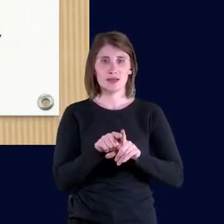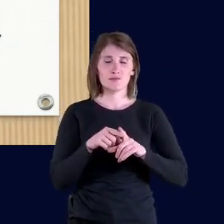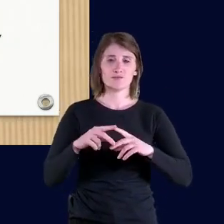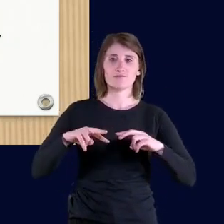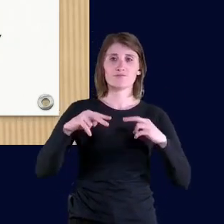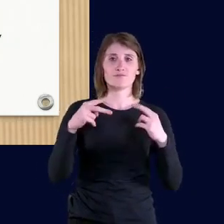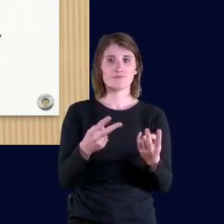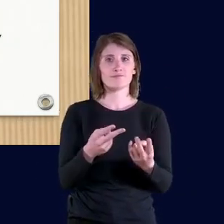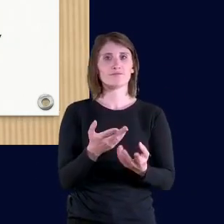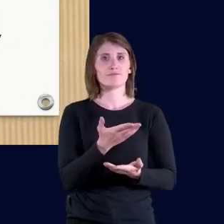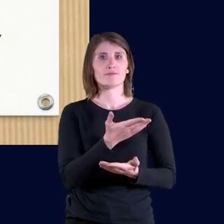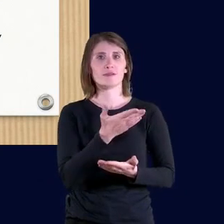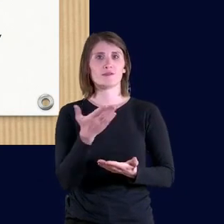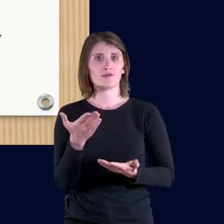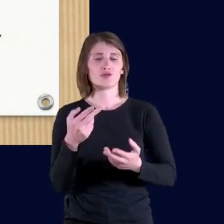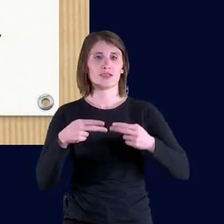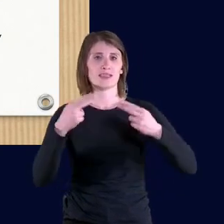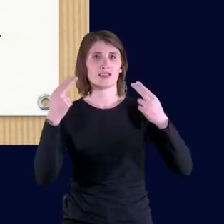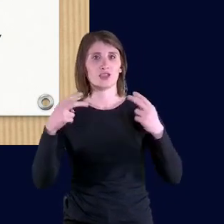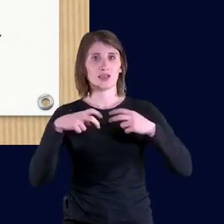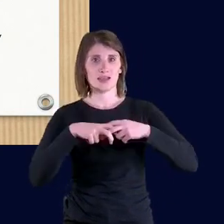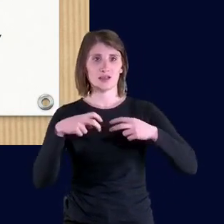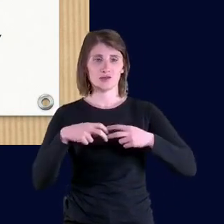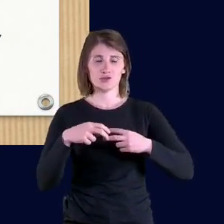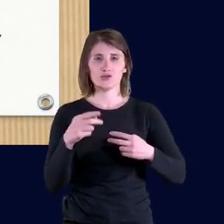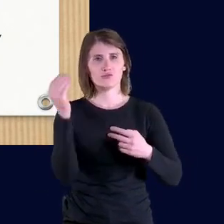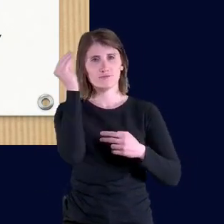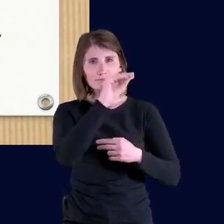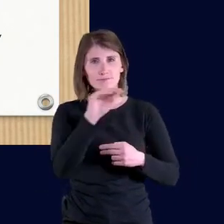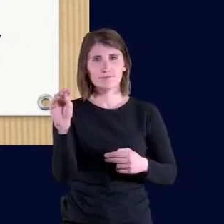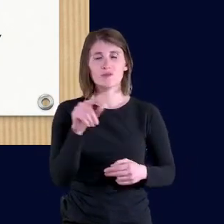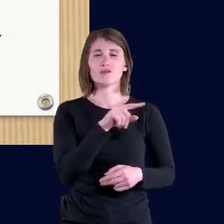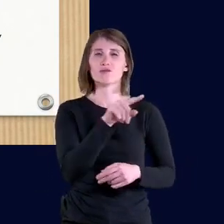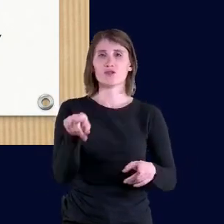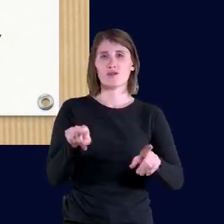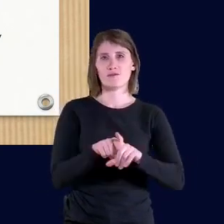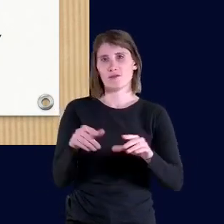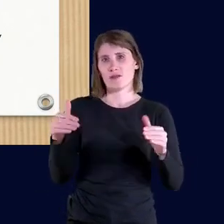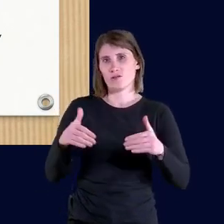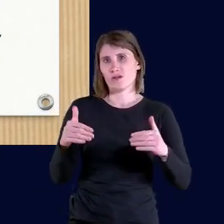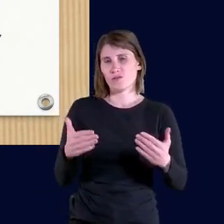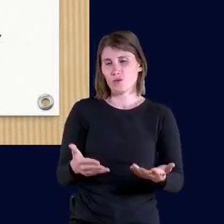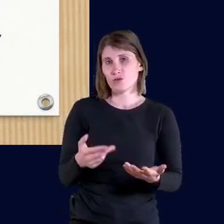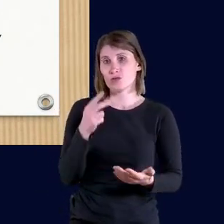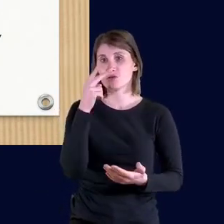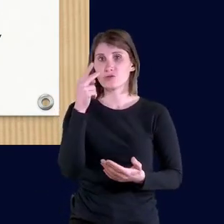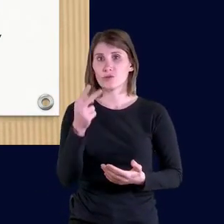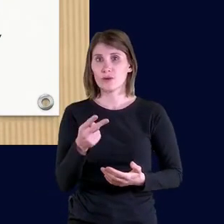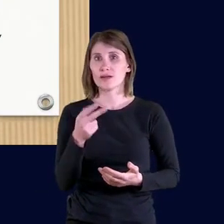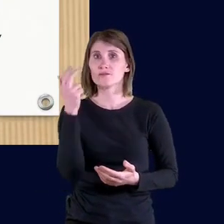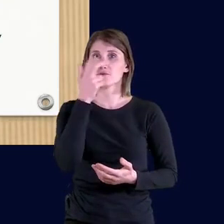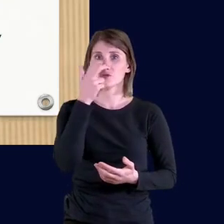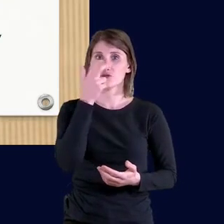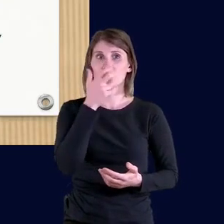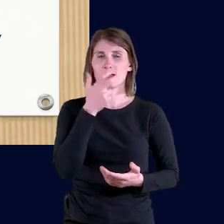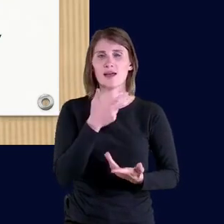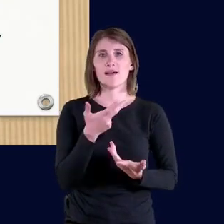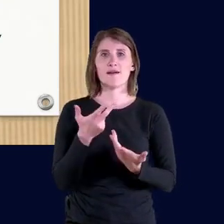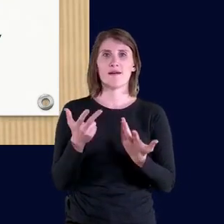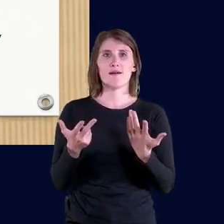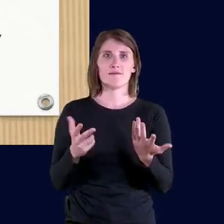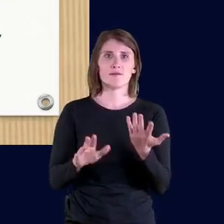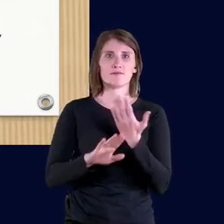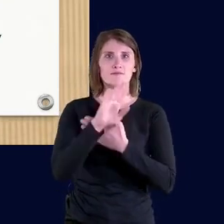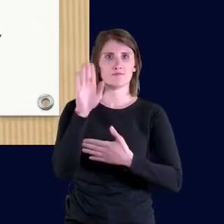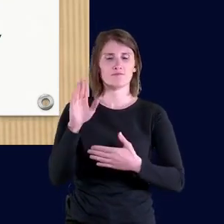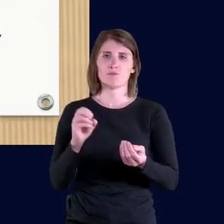informacje im za pomocą dziennika elektronicznego że nie mogą na przykład zobaczyć jakiś ciekawy spektakl który